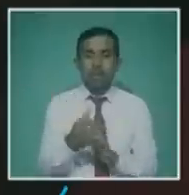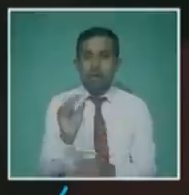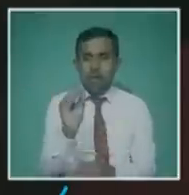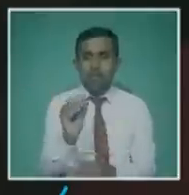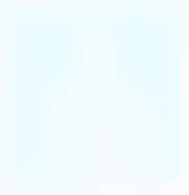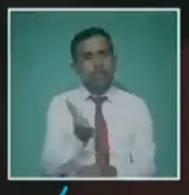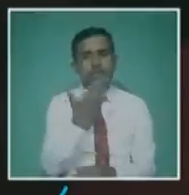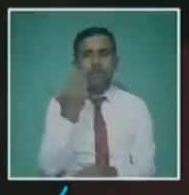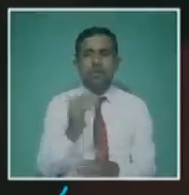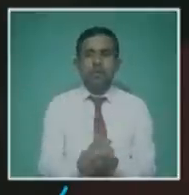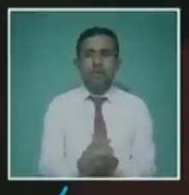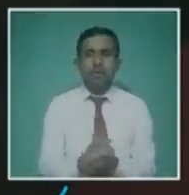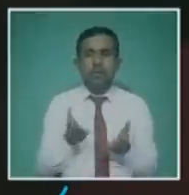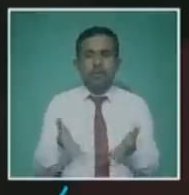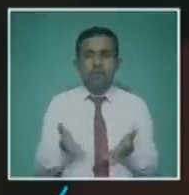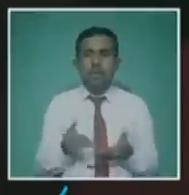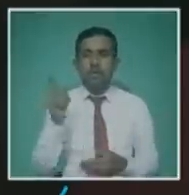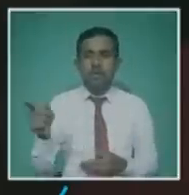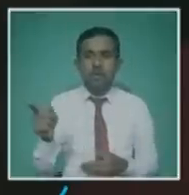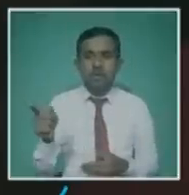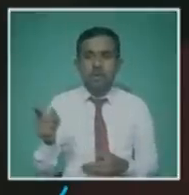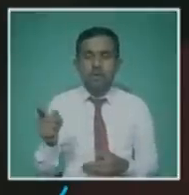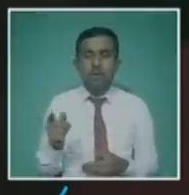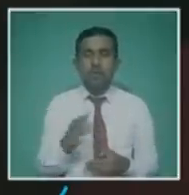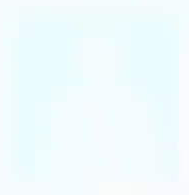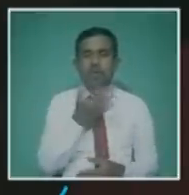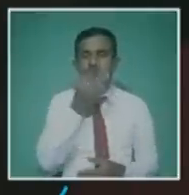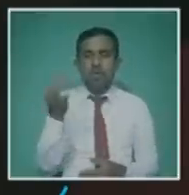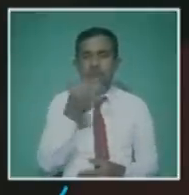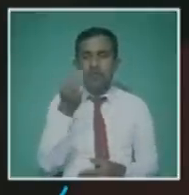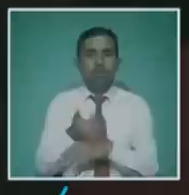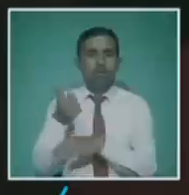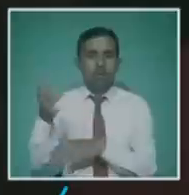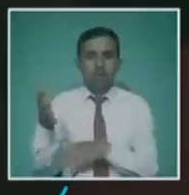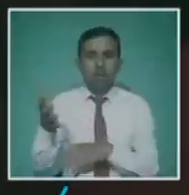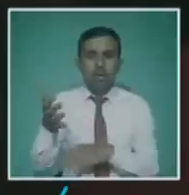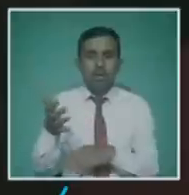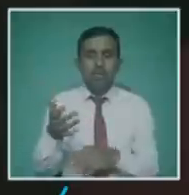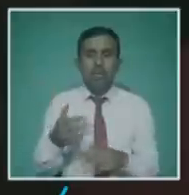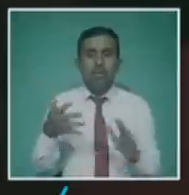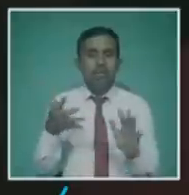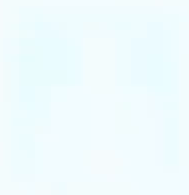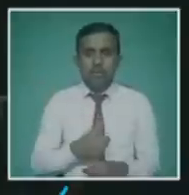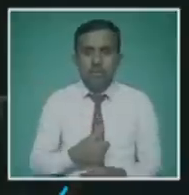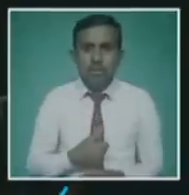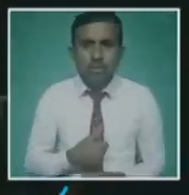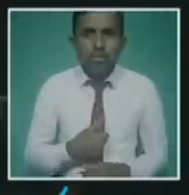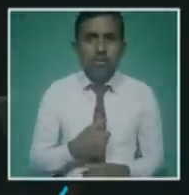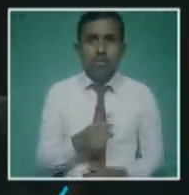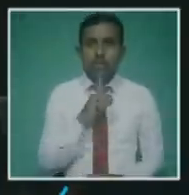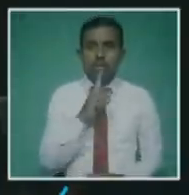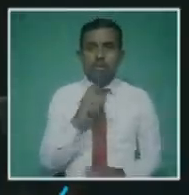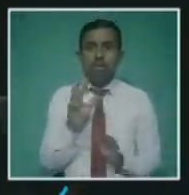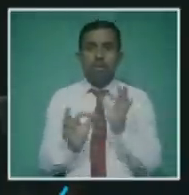ඔබතුමා අධිකරණයට යන්න මේ මෙතන ඉඳගෙන මේ නිලධාරීන්ට අසත්‍ය චෝදනා කරමින් අපහාස කරමින් මේ කඩා කප්පල් කරන්න උත්සාහ කරන්න එපා ඔය කතාව